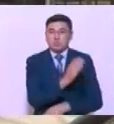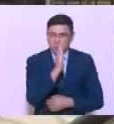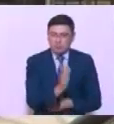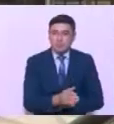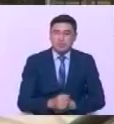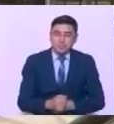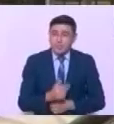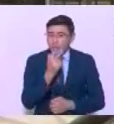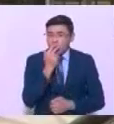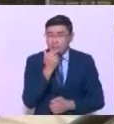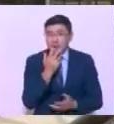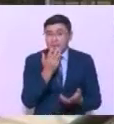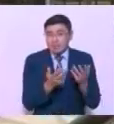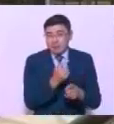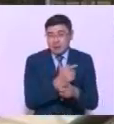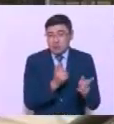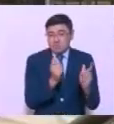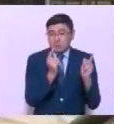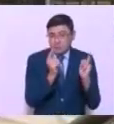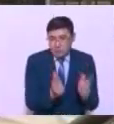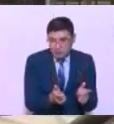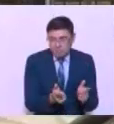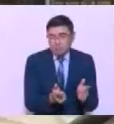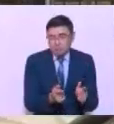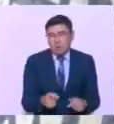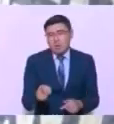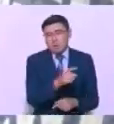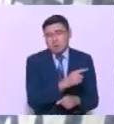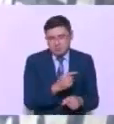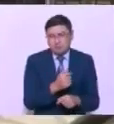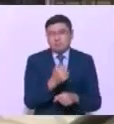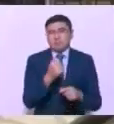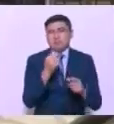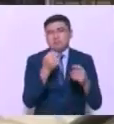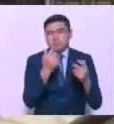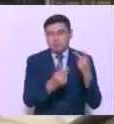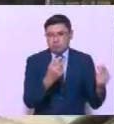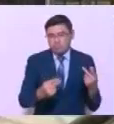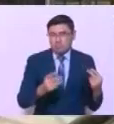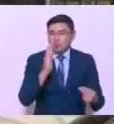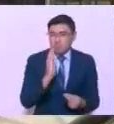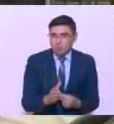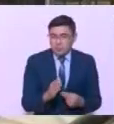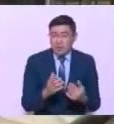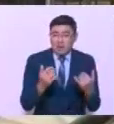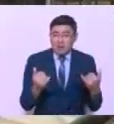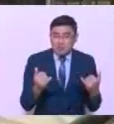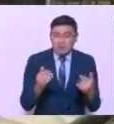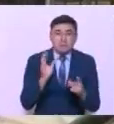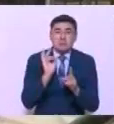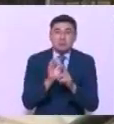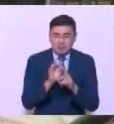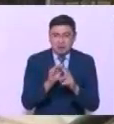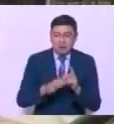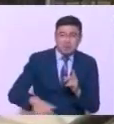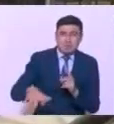Прививку от гриппа ставим только с разрешения лица, подлежащего специальной вакцинации. У нас есть показатель охвата 10% населения области.